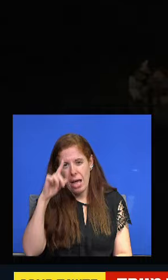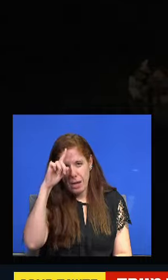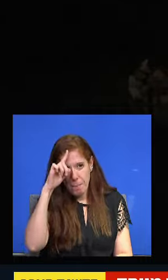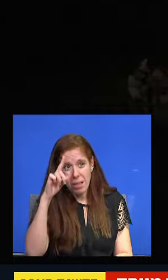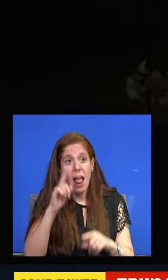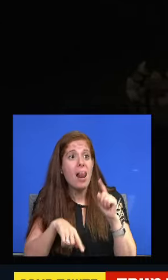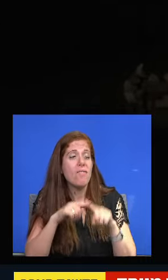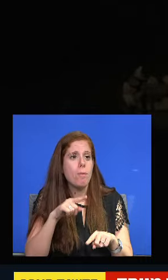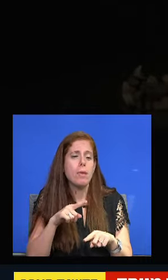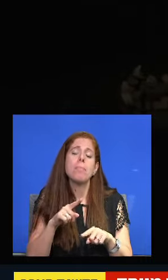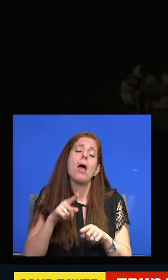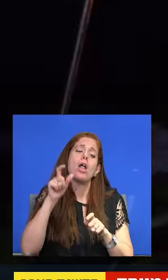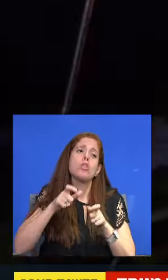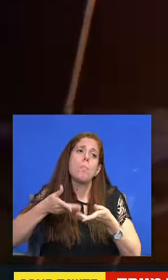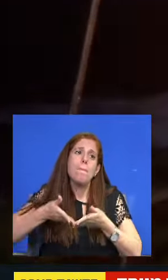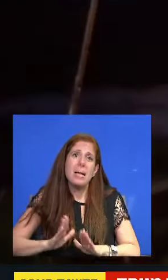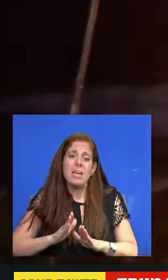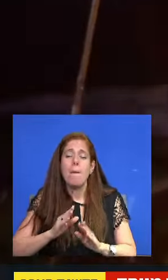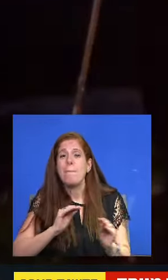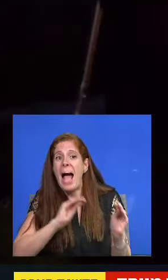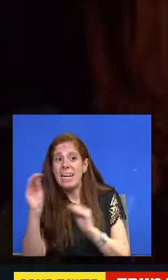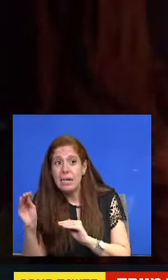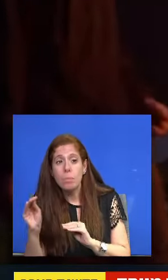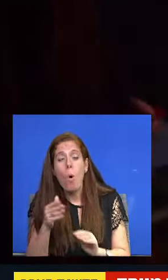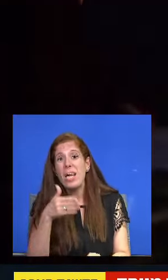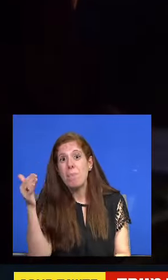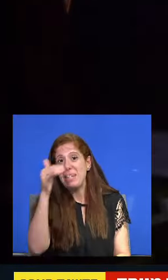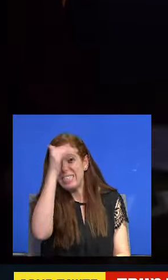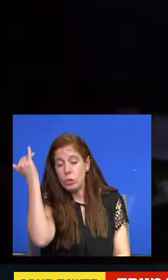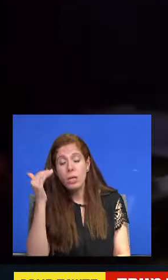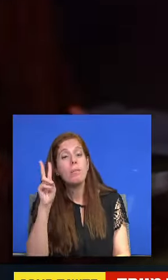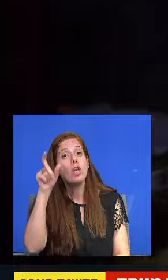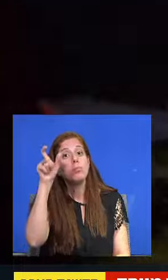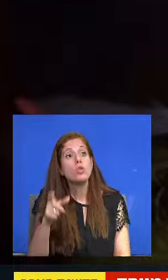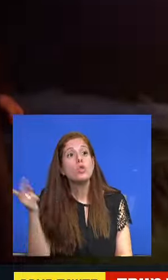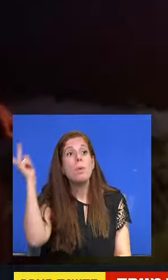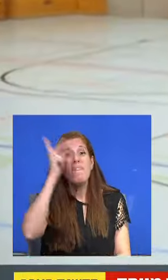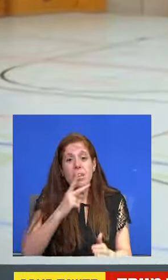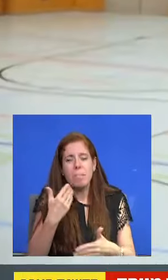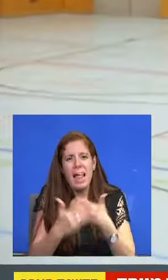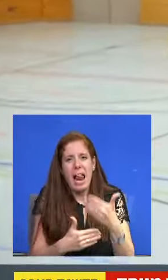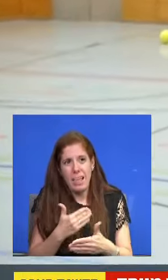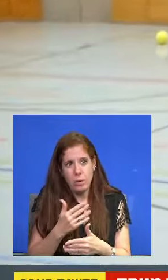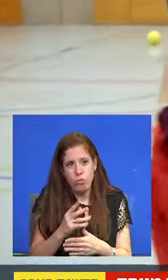בני מאגרים, לפעמים ימין קיצוני. ואם יש מישהו שמבין בתהליכים שעוברים כיום על גרמניה, זה הוא.